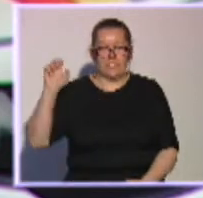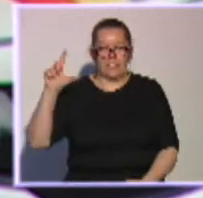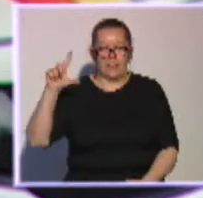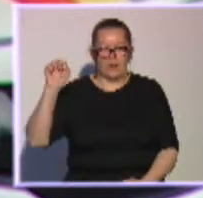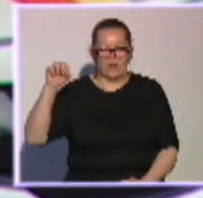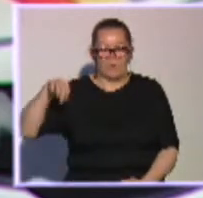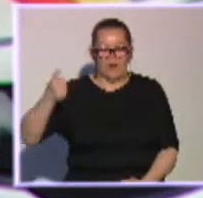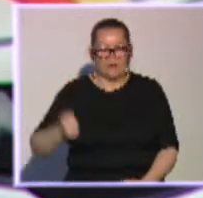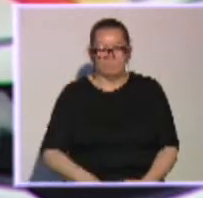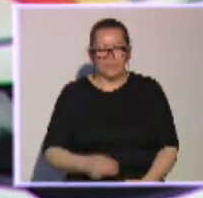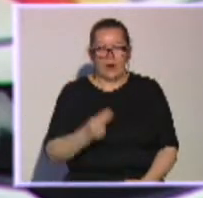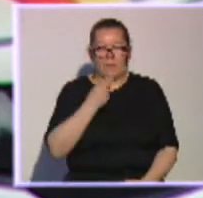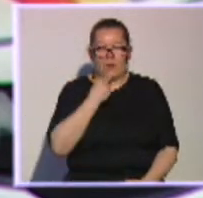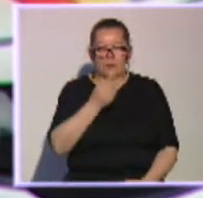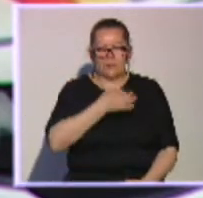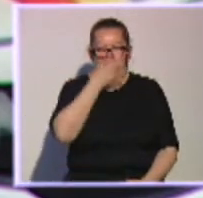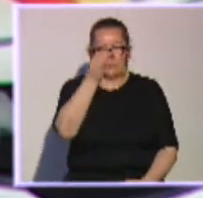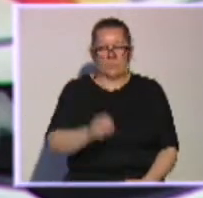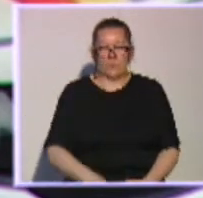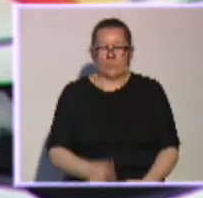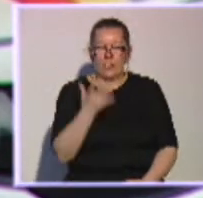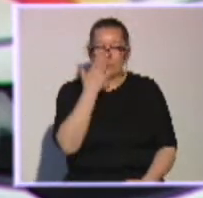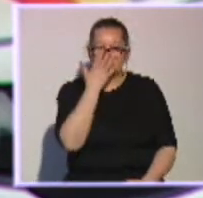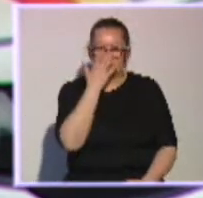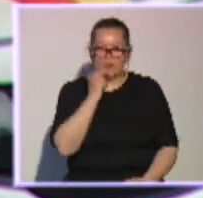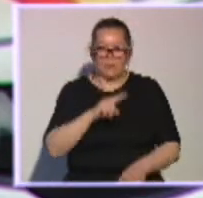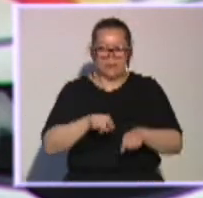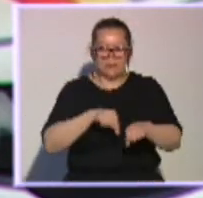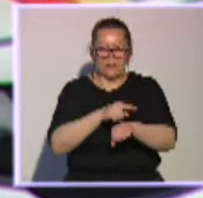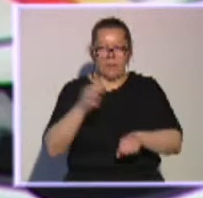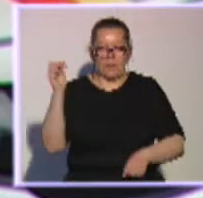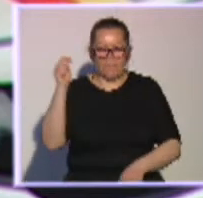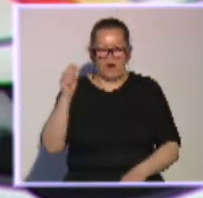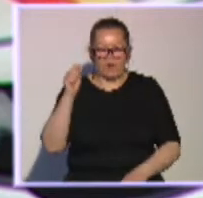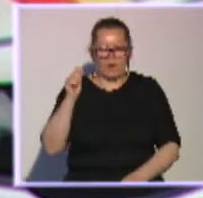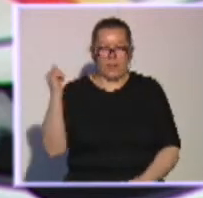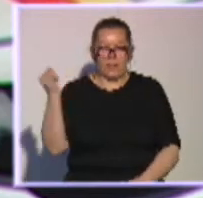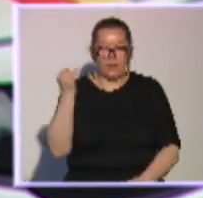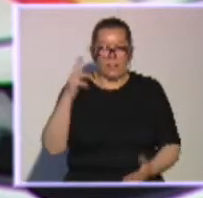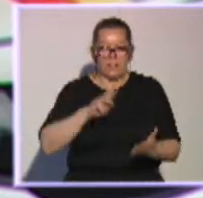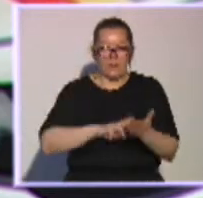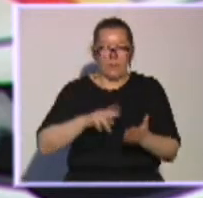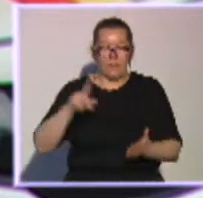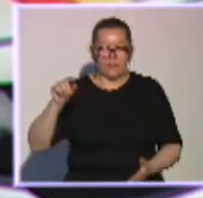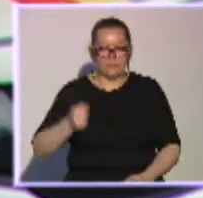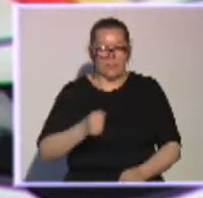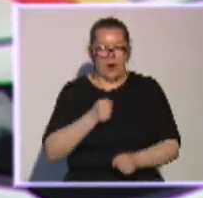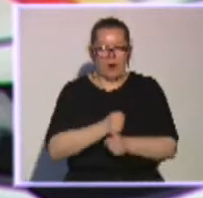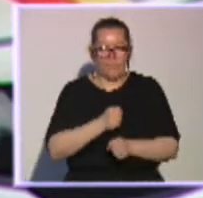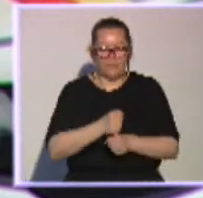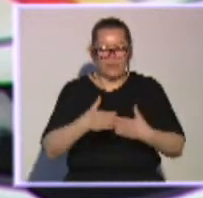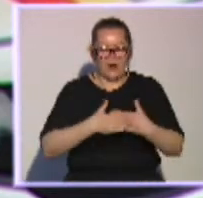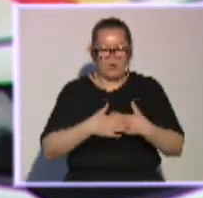raza județului Teleorman. Anchetatorii susțin că suspecții în perioada februarie-iunie 2021 au produs